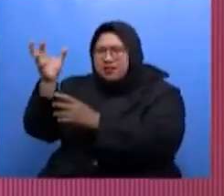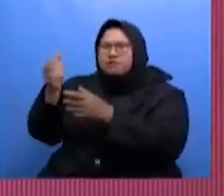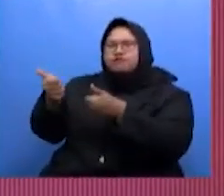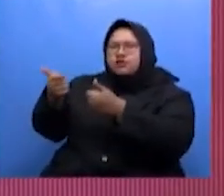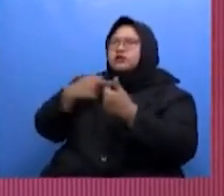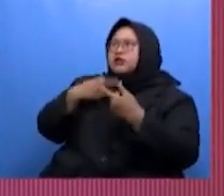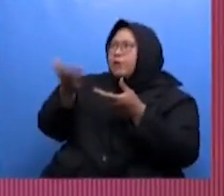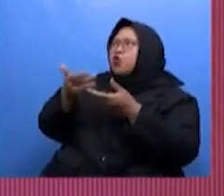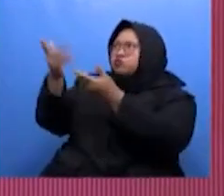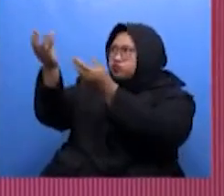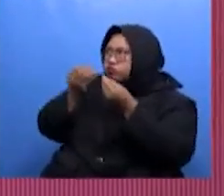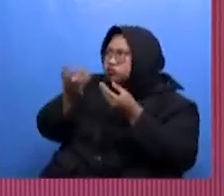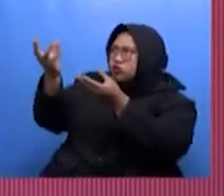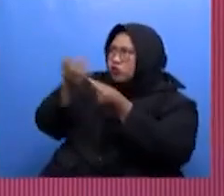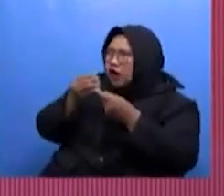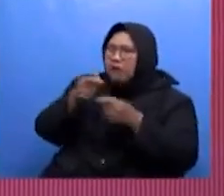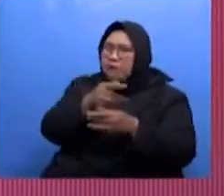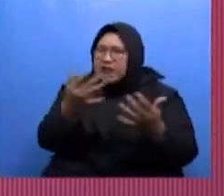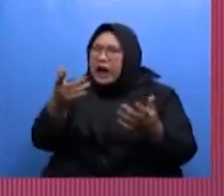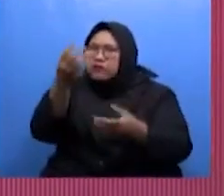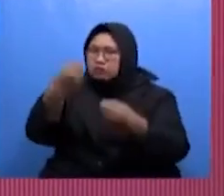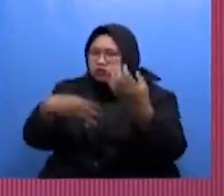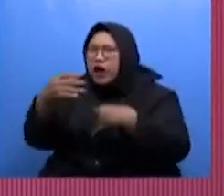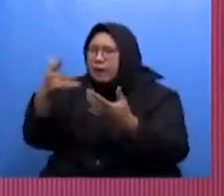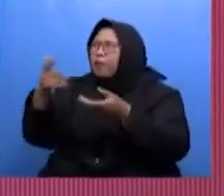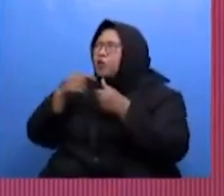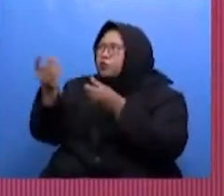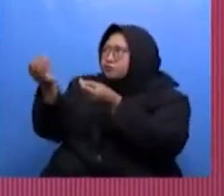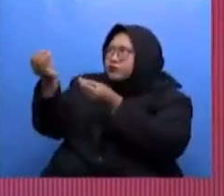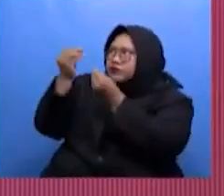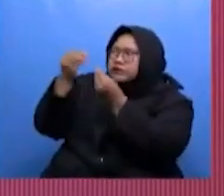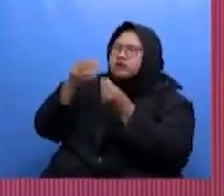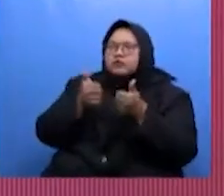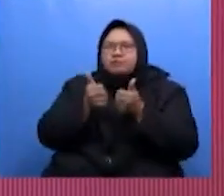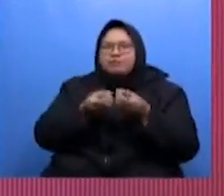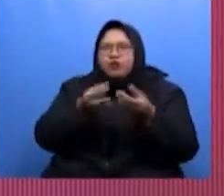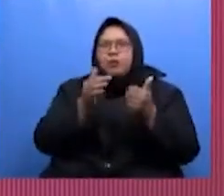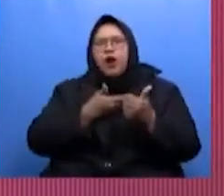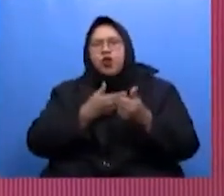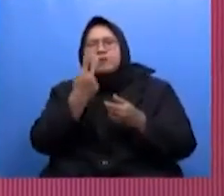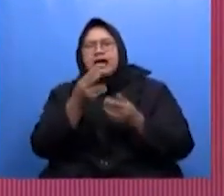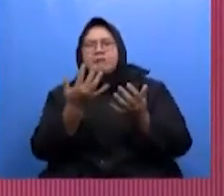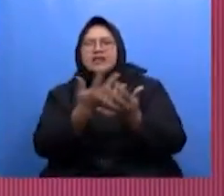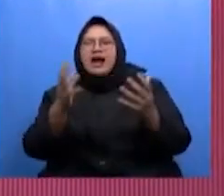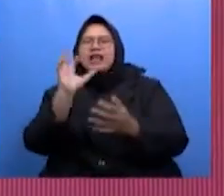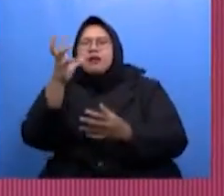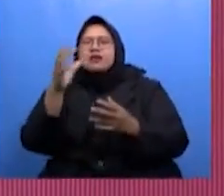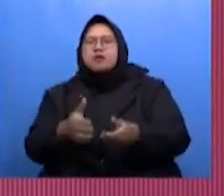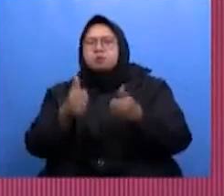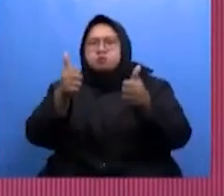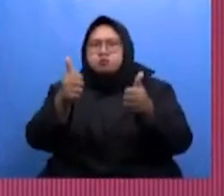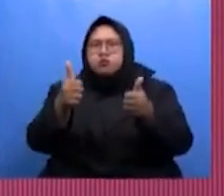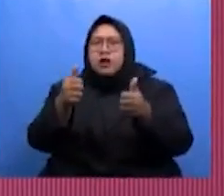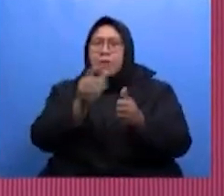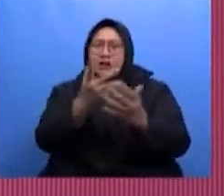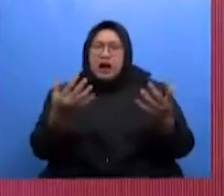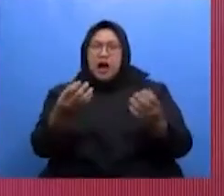sebaik-baiknya apa yang menjadi keluhan rakyatampaikan kepada kami mudah-mudahan kami bisa melay mere denganbaik-baiknya